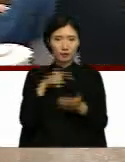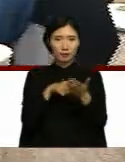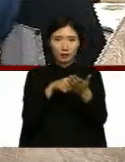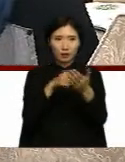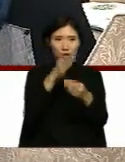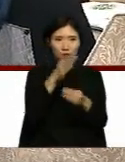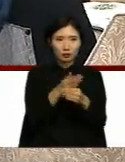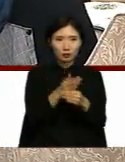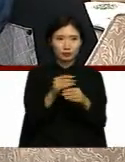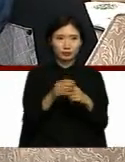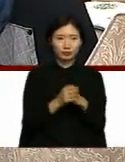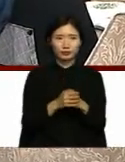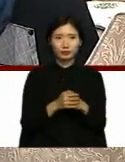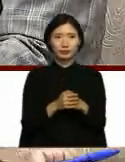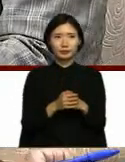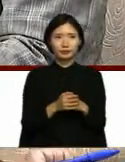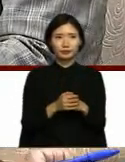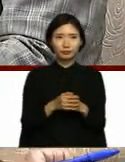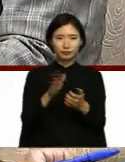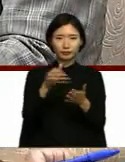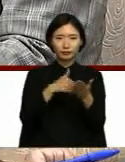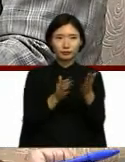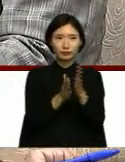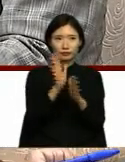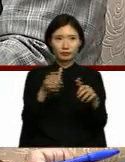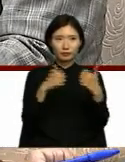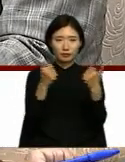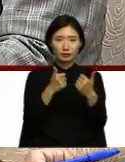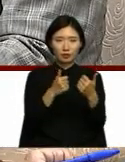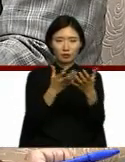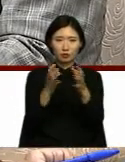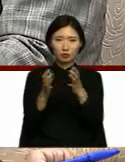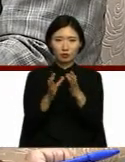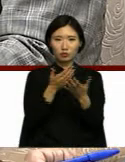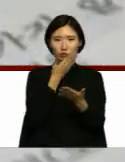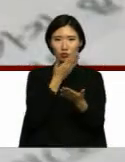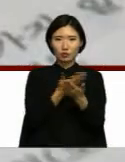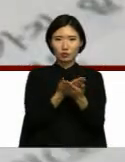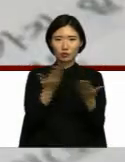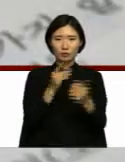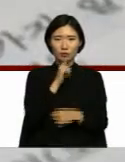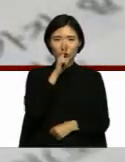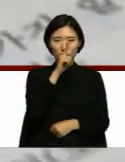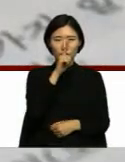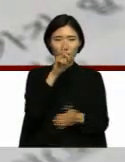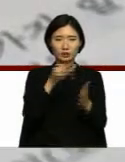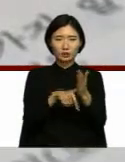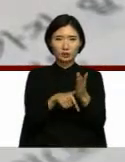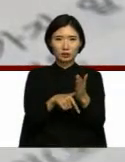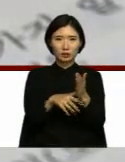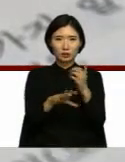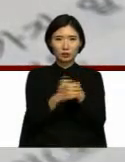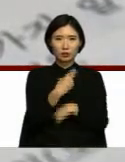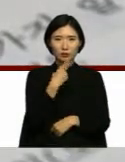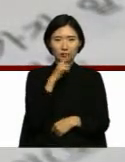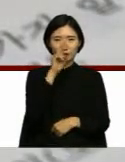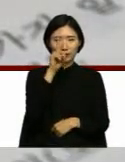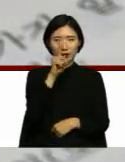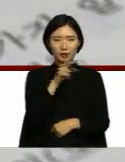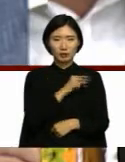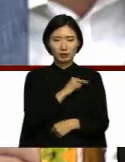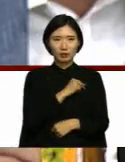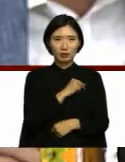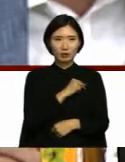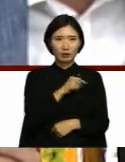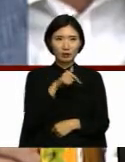제8대 개원 이후 첫 임시회가 열린 동두천시의회 부서별 주요 업무 보고 자리에서 무소속 박인범 의원은